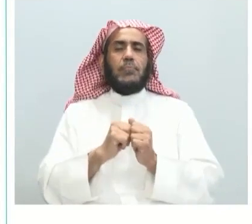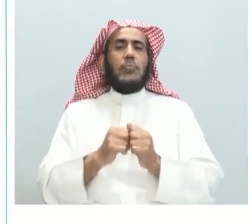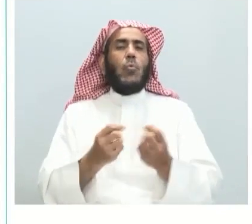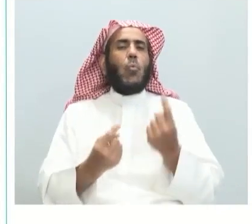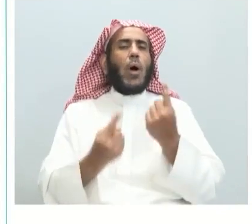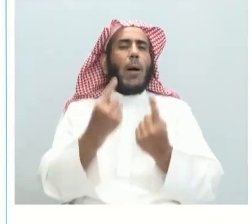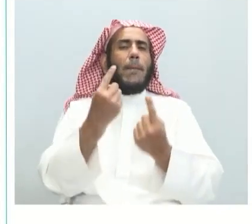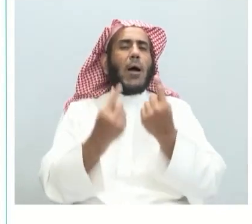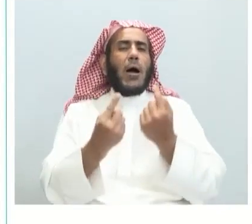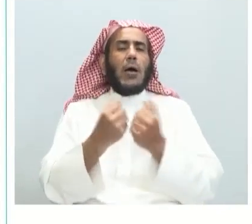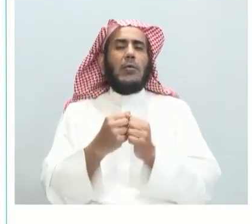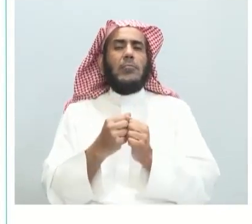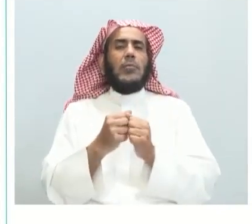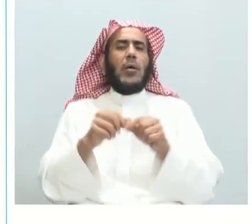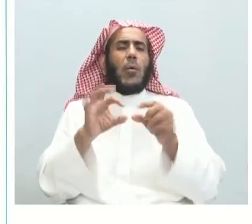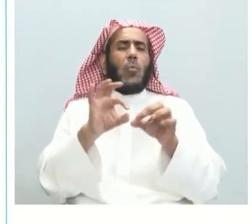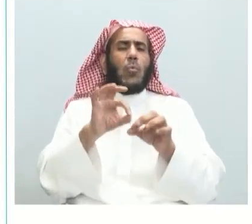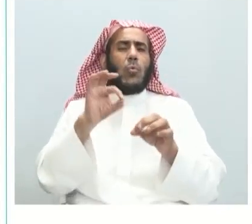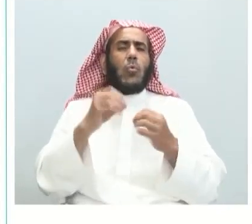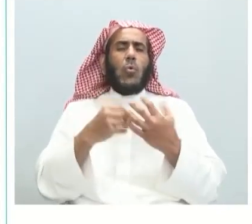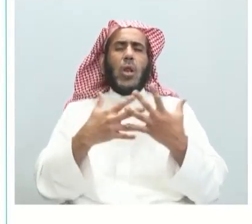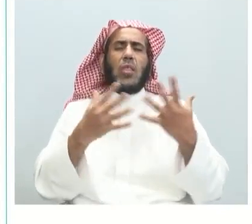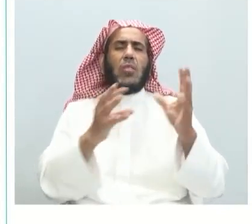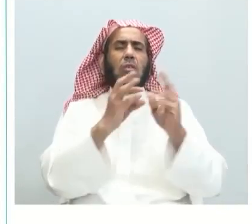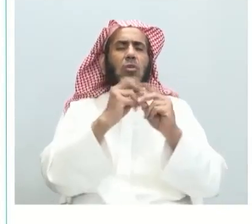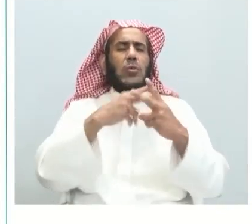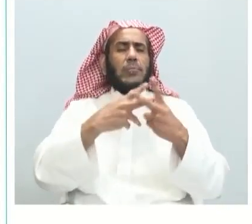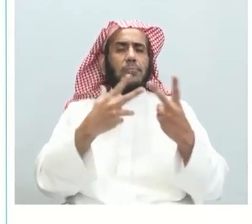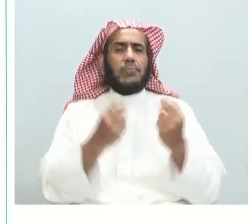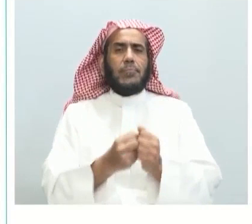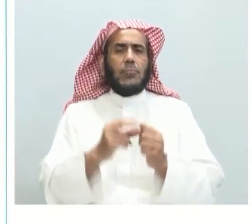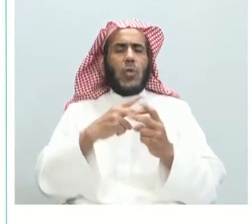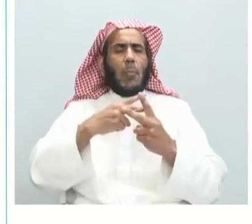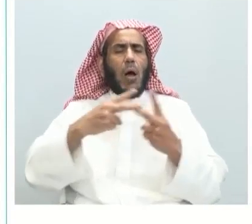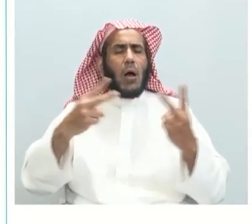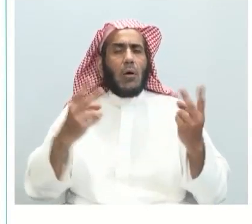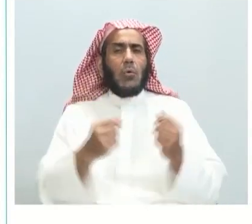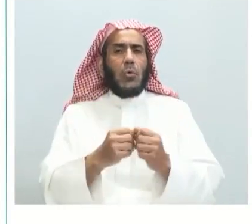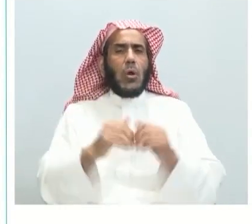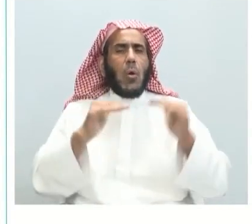انبتنا فيها من كل شيء